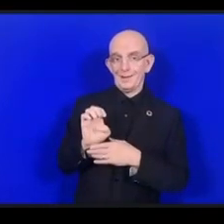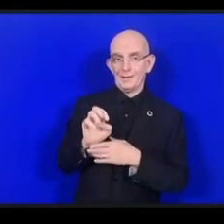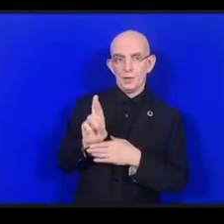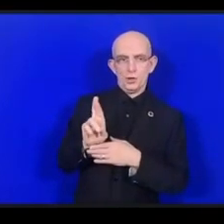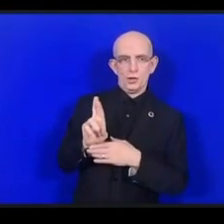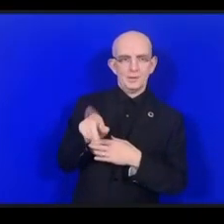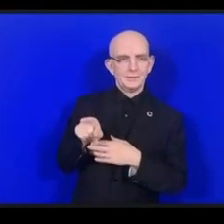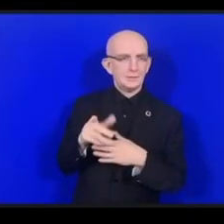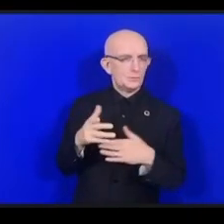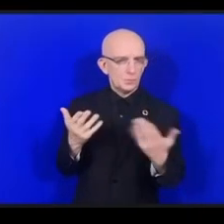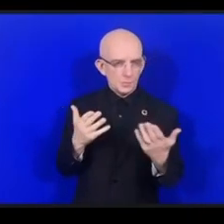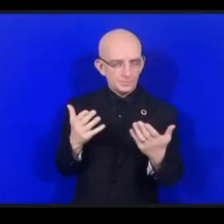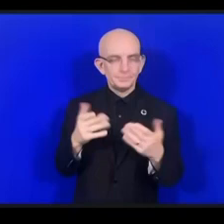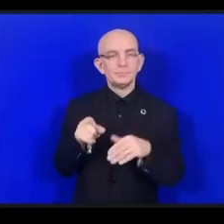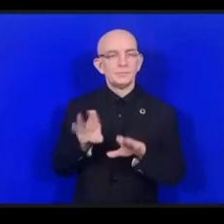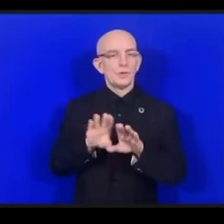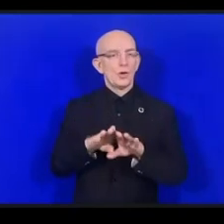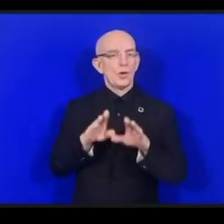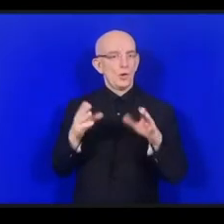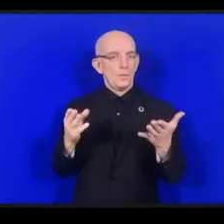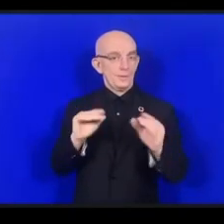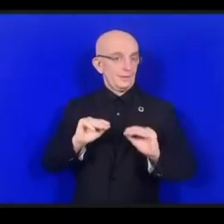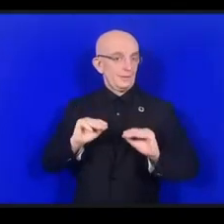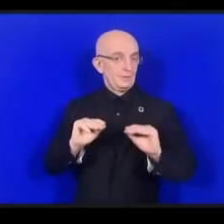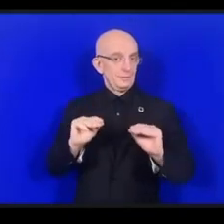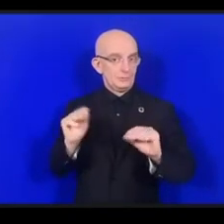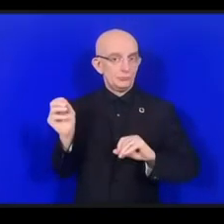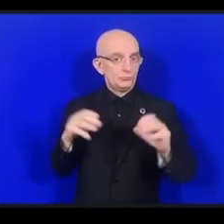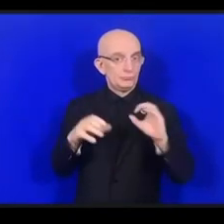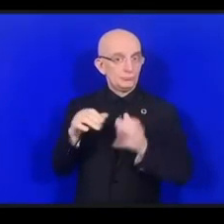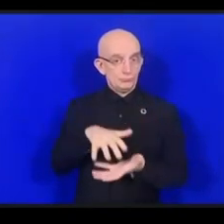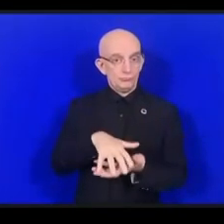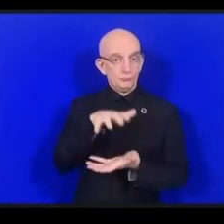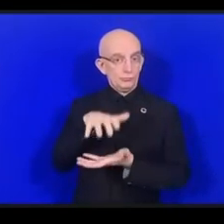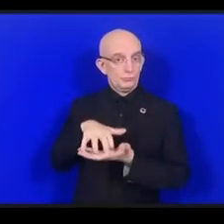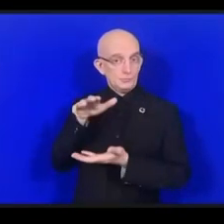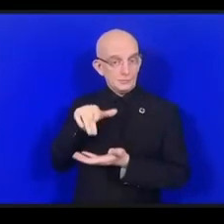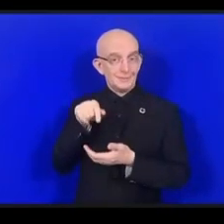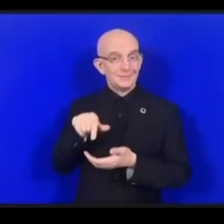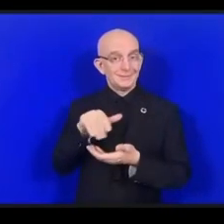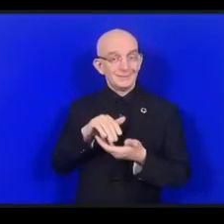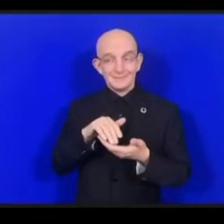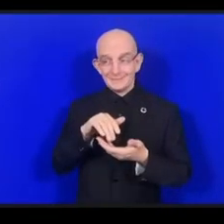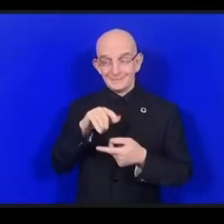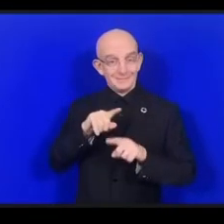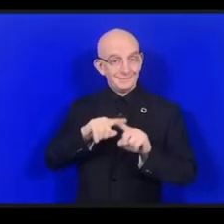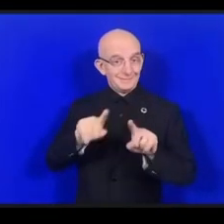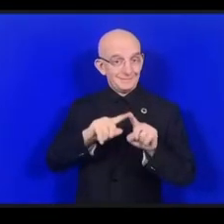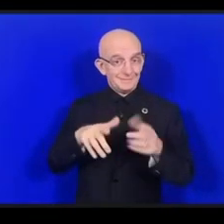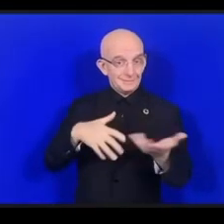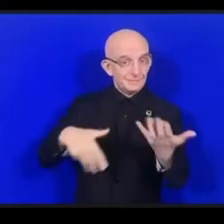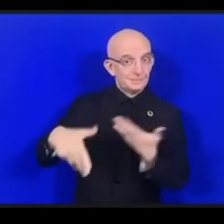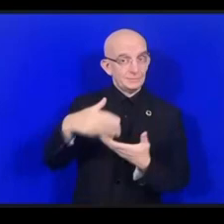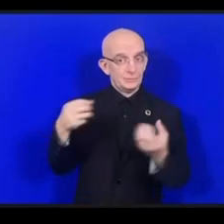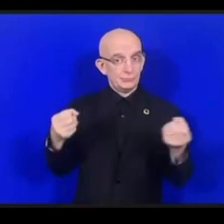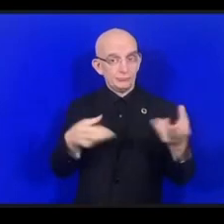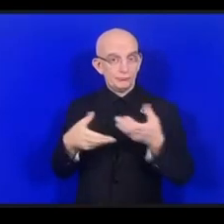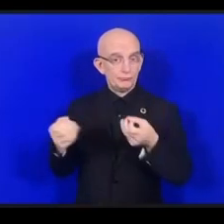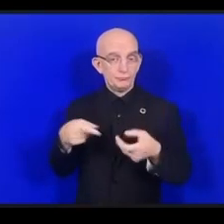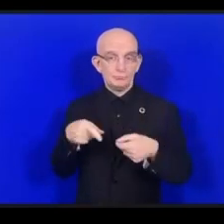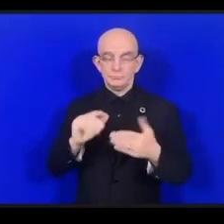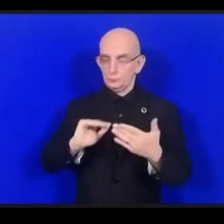资源的这样的一个联盟呢，我们是今年年初一月份才加入 DC